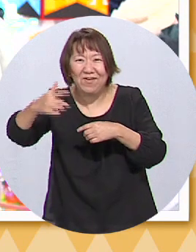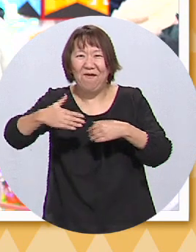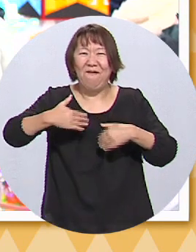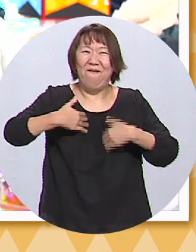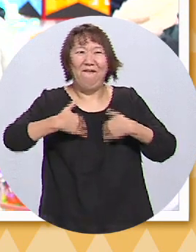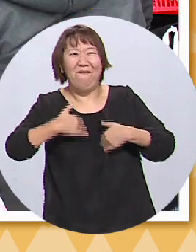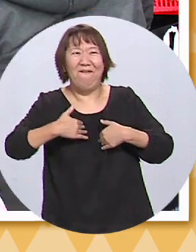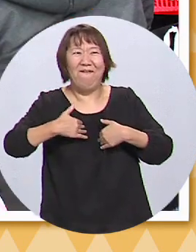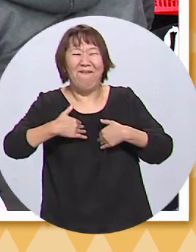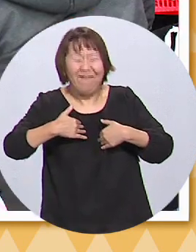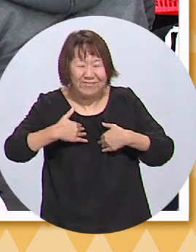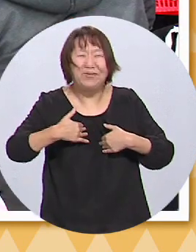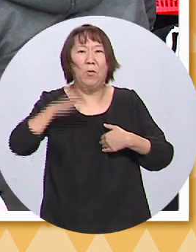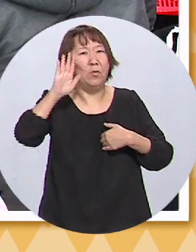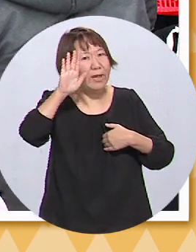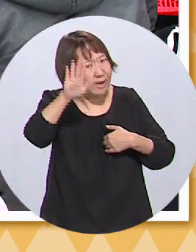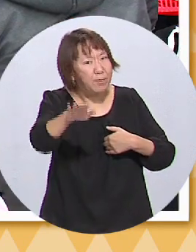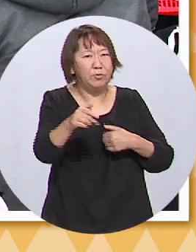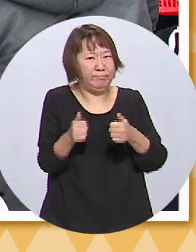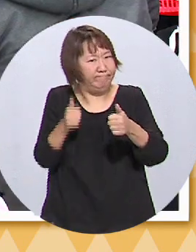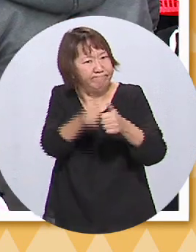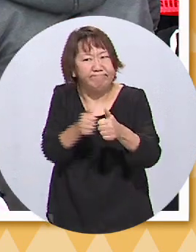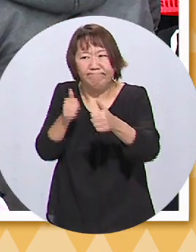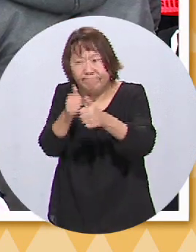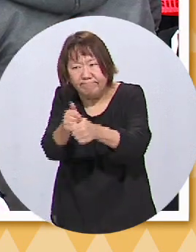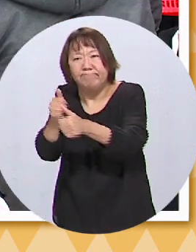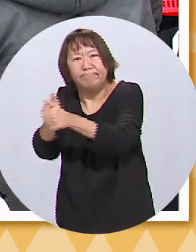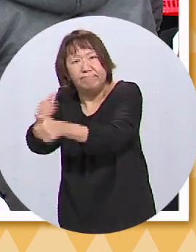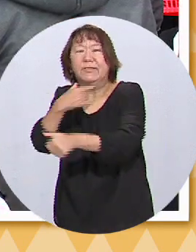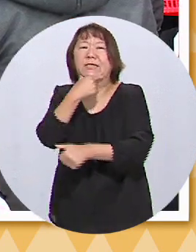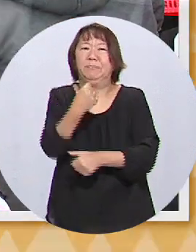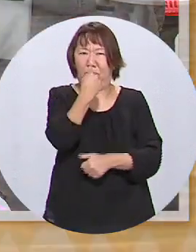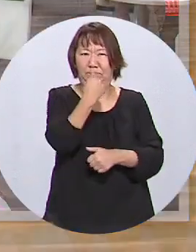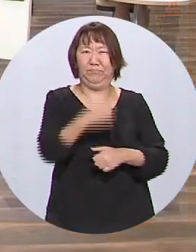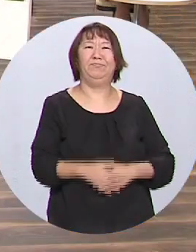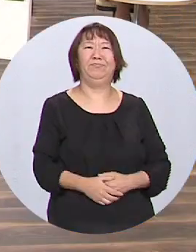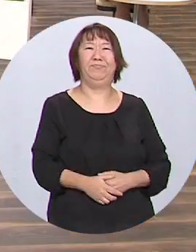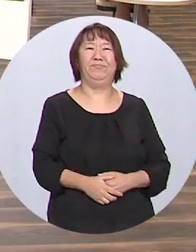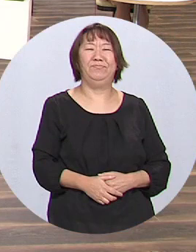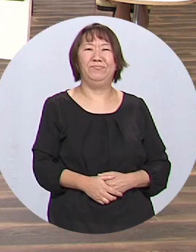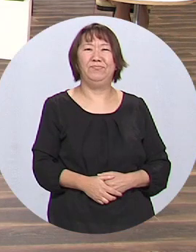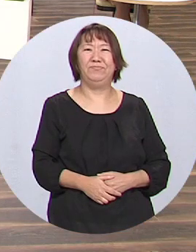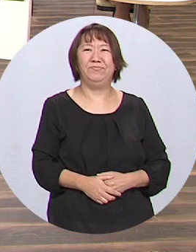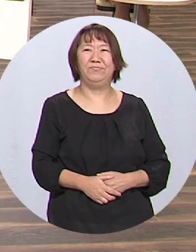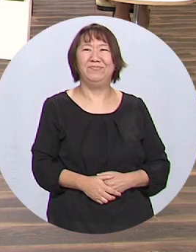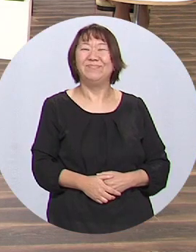クドキドキするようなことをですね、これからもどんどんチャレンジしていきたいと思います。